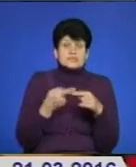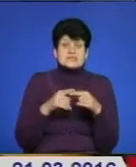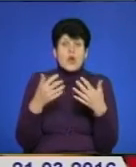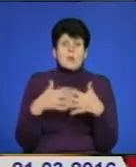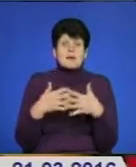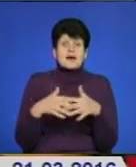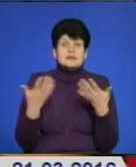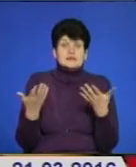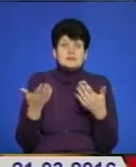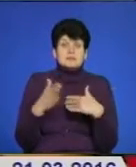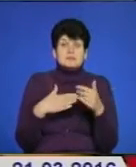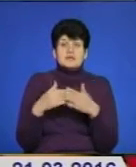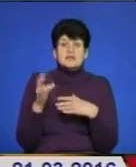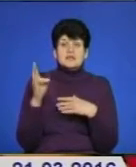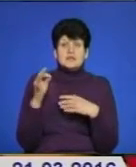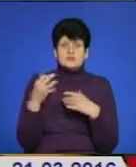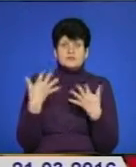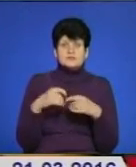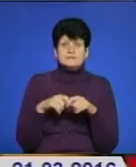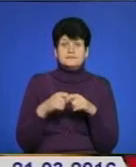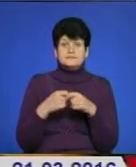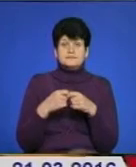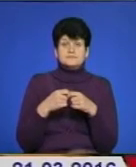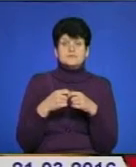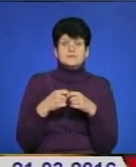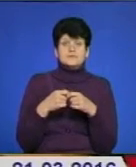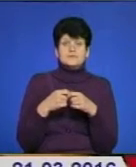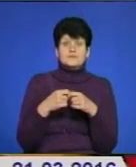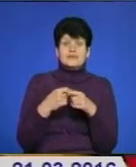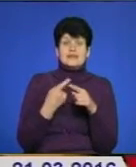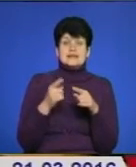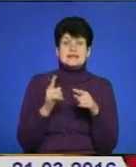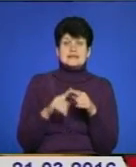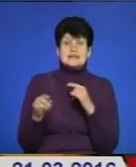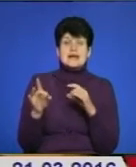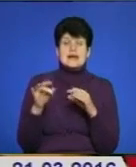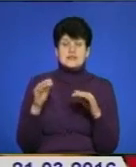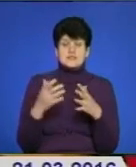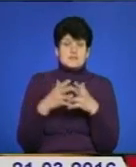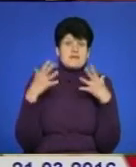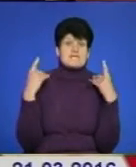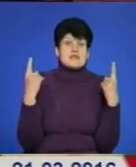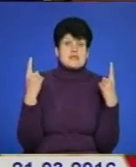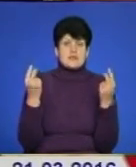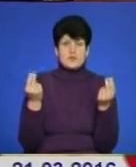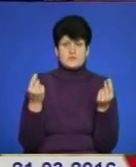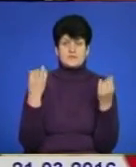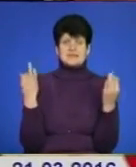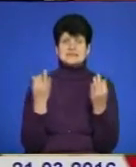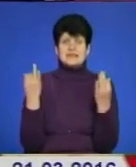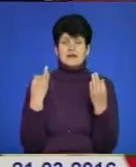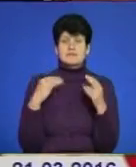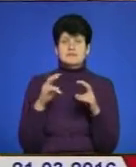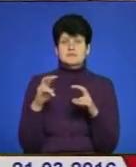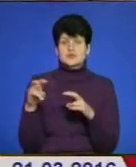вже практично вийшло з ладу. Так, на ці речі треба значні кошти. Цікавились присутні